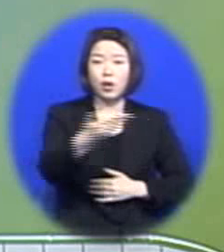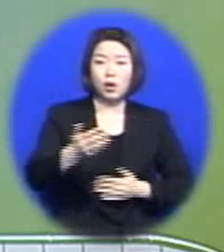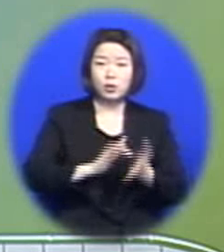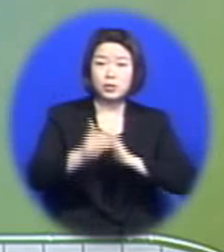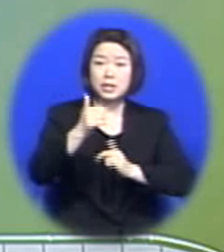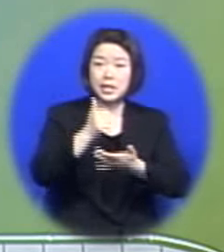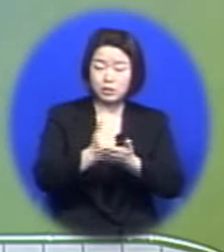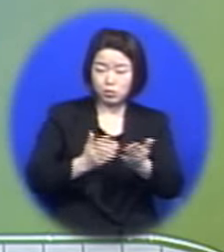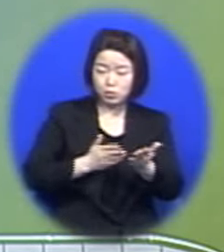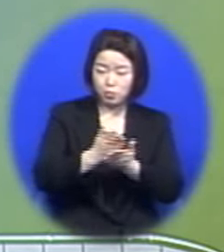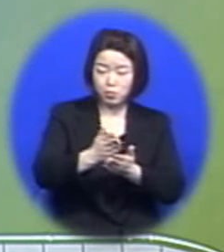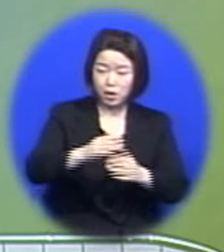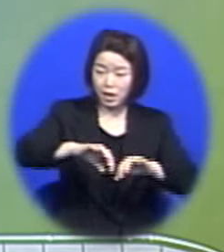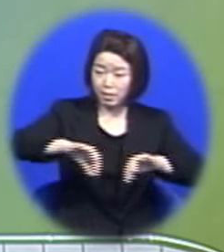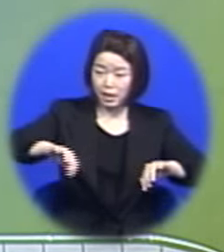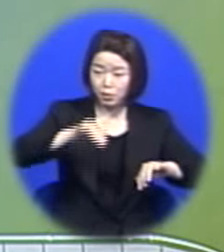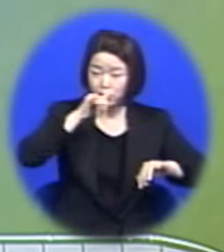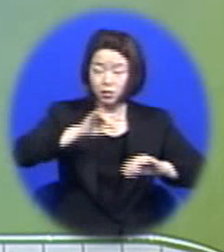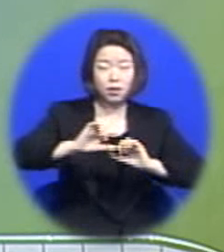있는 거 아닙니다.